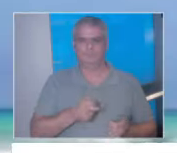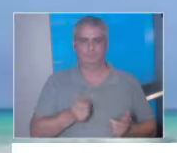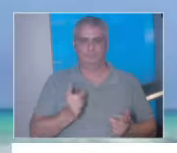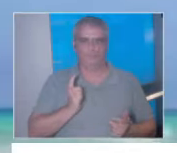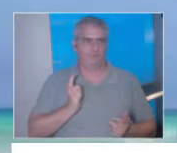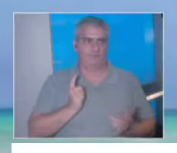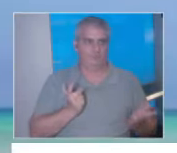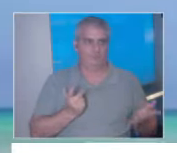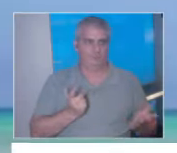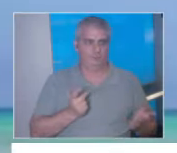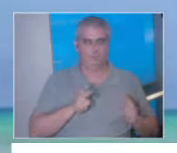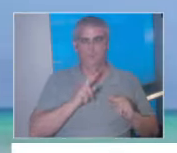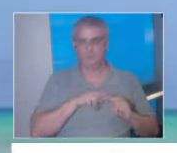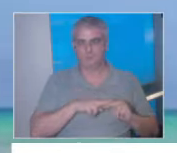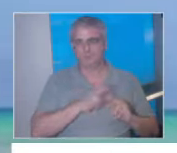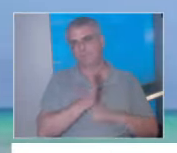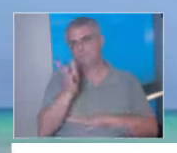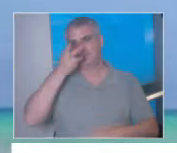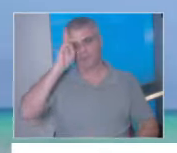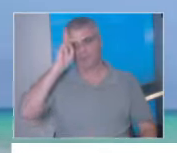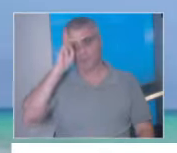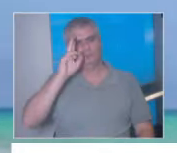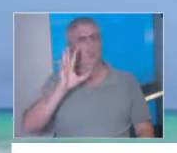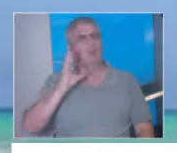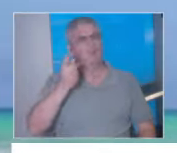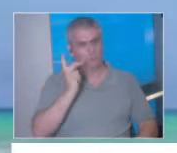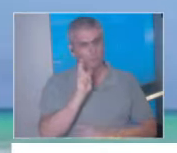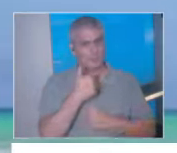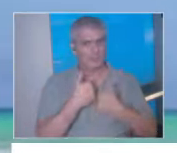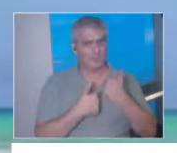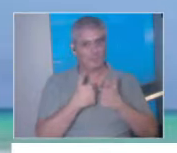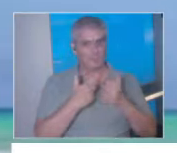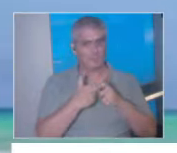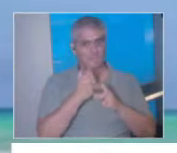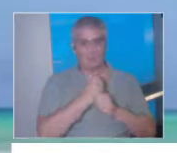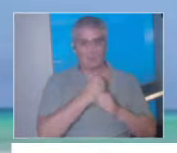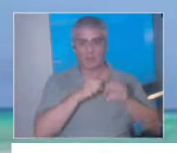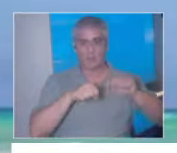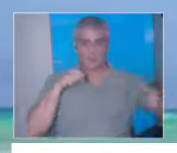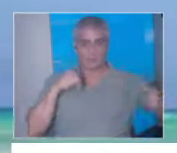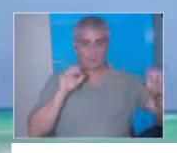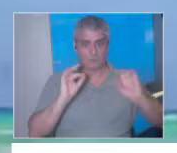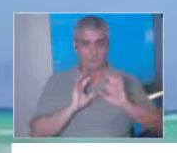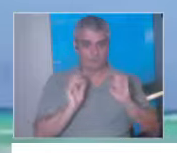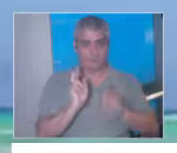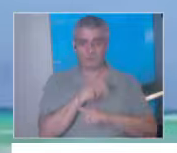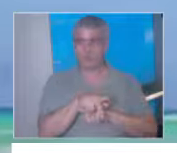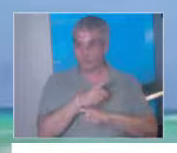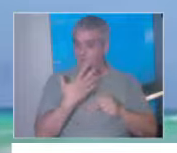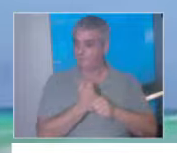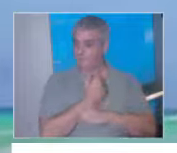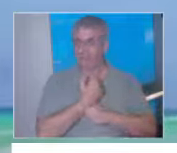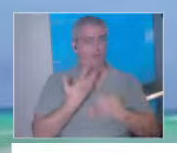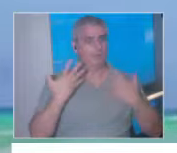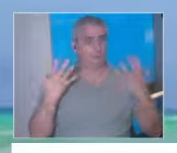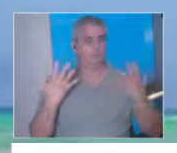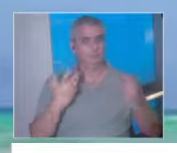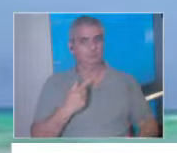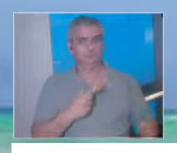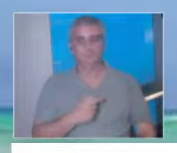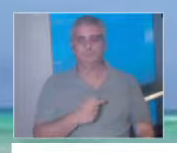אישי. ולכן הוא פנה לליכוד. למה? הוא התמודד מטעם מפאי להסתדרות ממש בתחילת דרכו, וזכה להצלחה לא